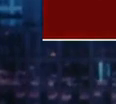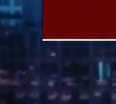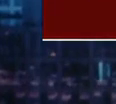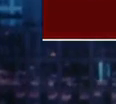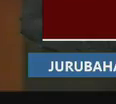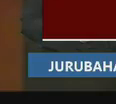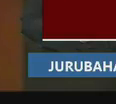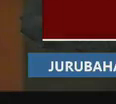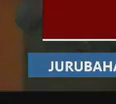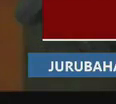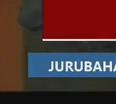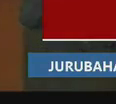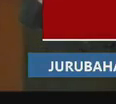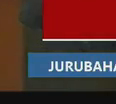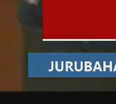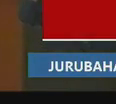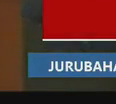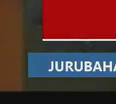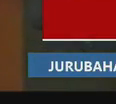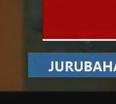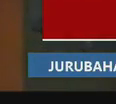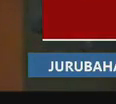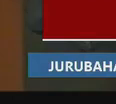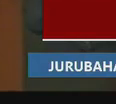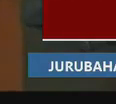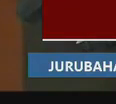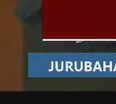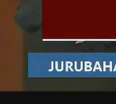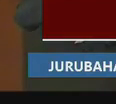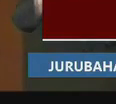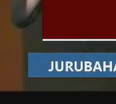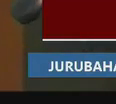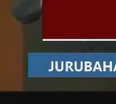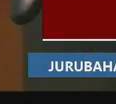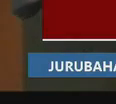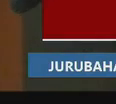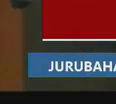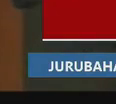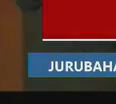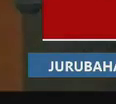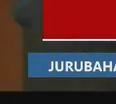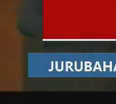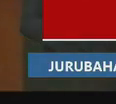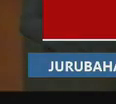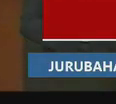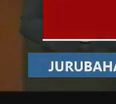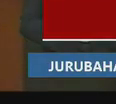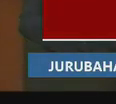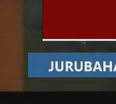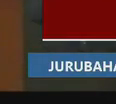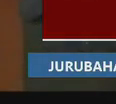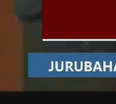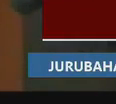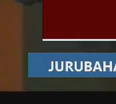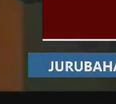Hai Idrus berkata mahkamah kemudiannya membatalkan tuntutan plantis tanpa kebebasan untuk menghafalkan smule memetik laporan